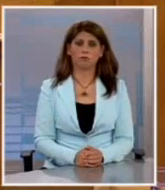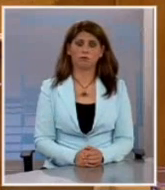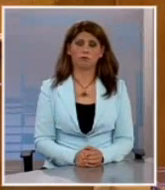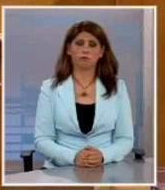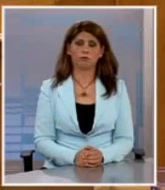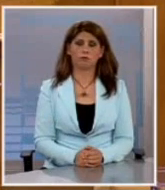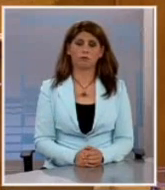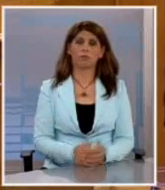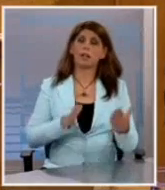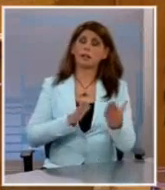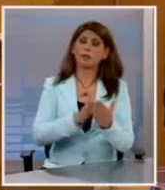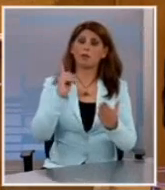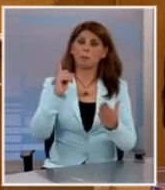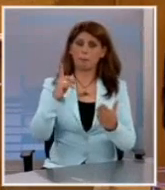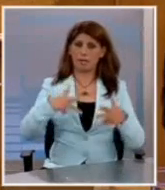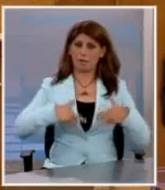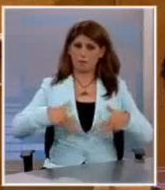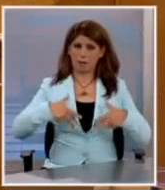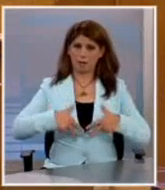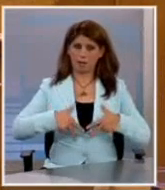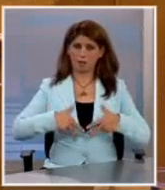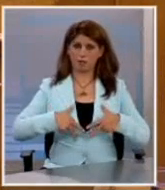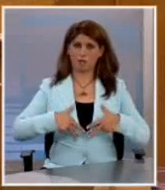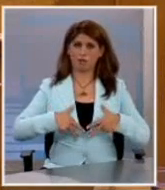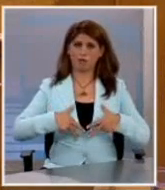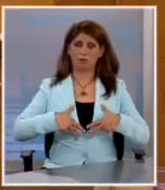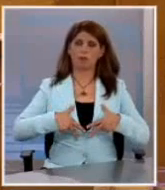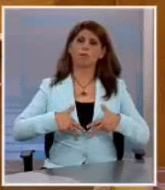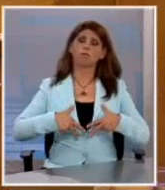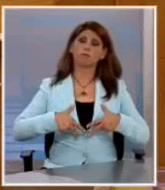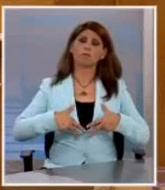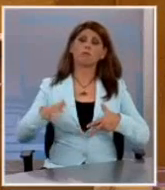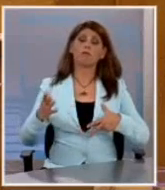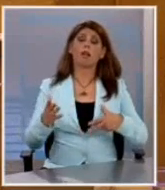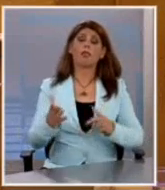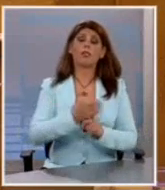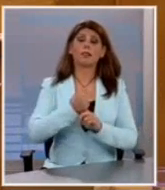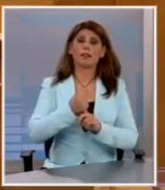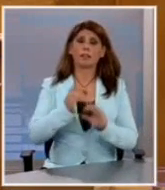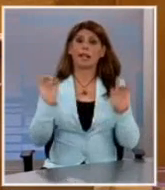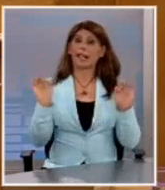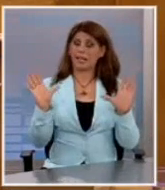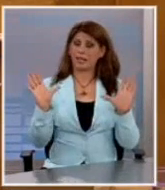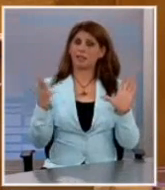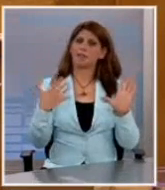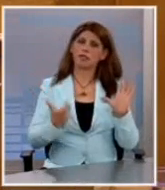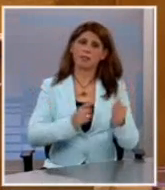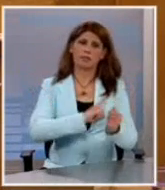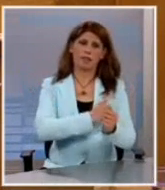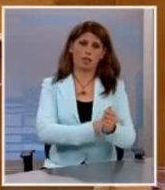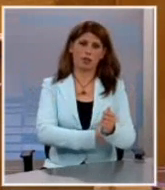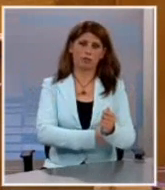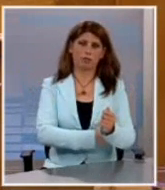τα αντιμετωπίζει μια κυβέρνηση η οποία δεν την κρατάει κανένας και έχει τη